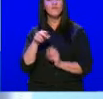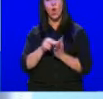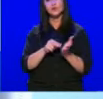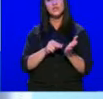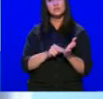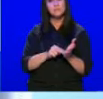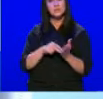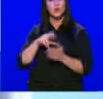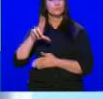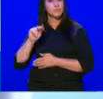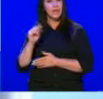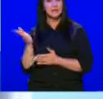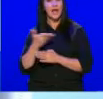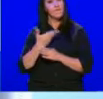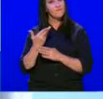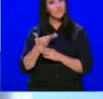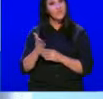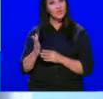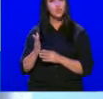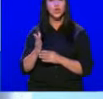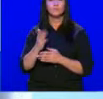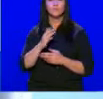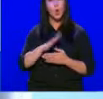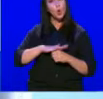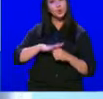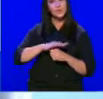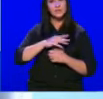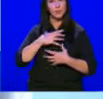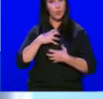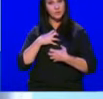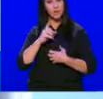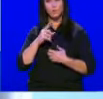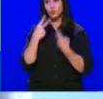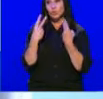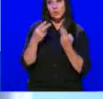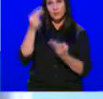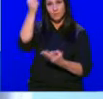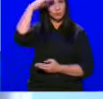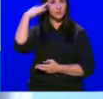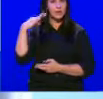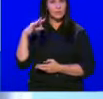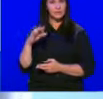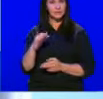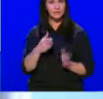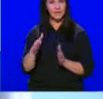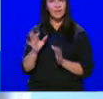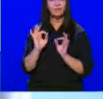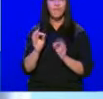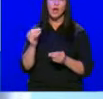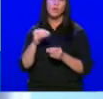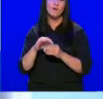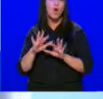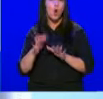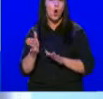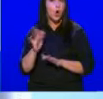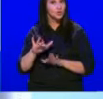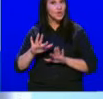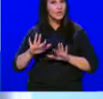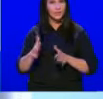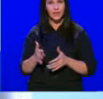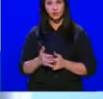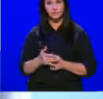смисъл споменах вече основанията за опасения, които изрази българският президент. Нека да добавя още нещо между